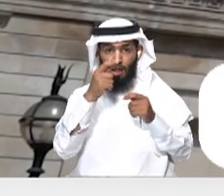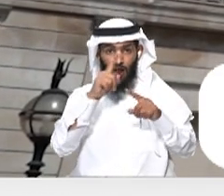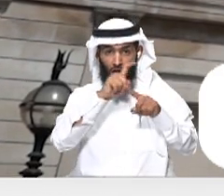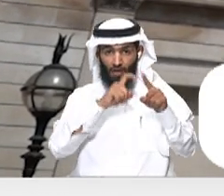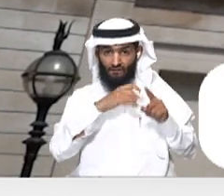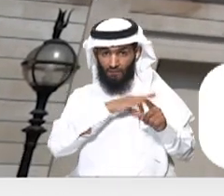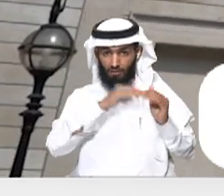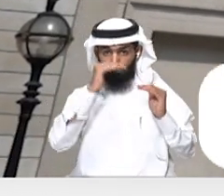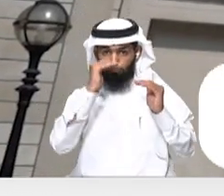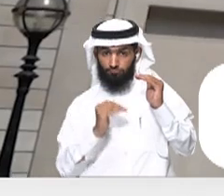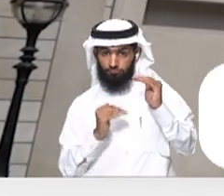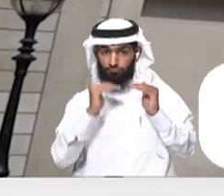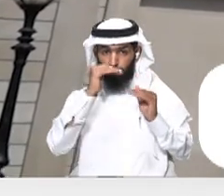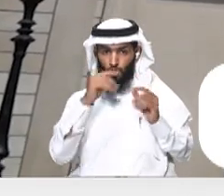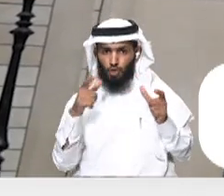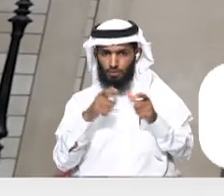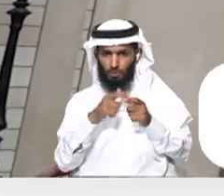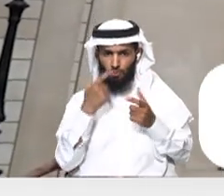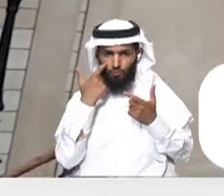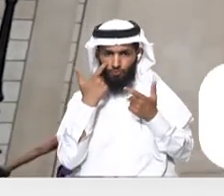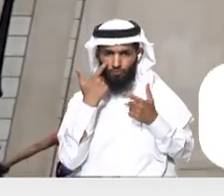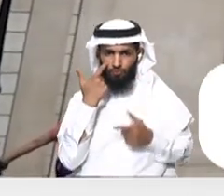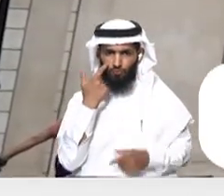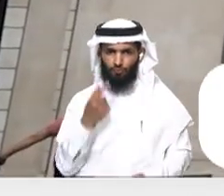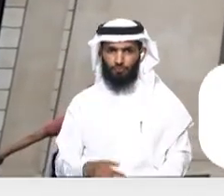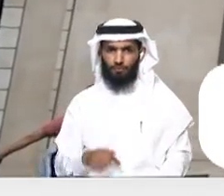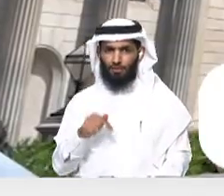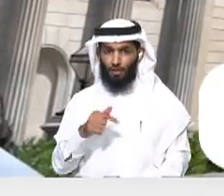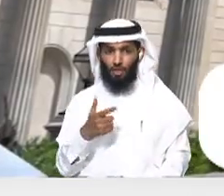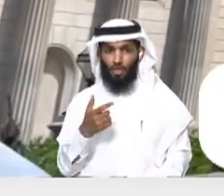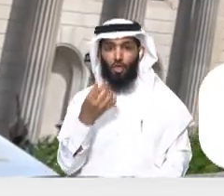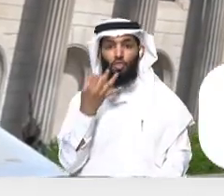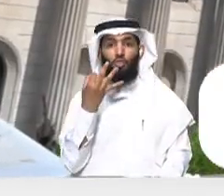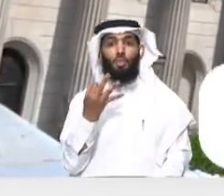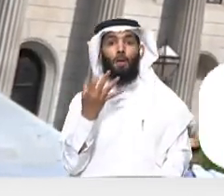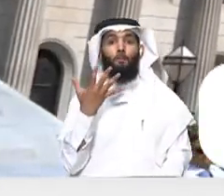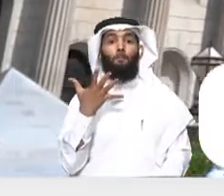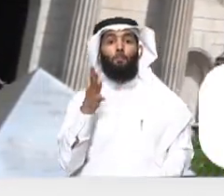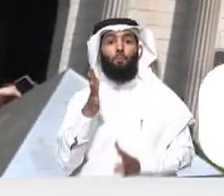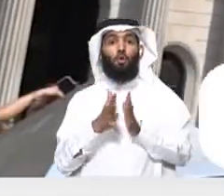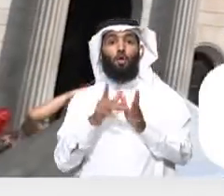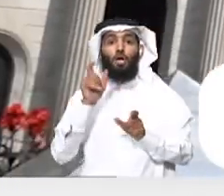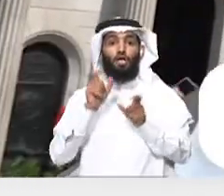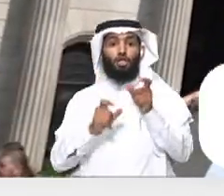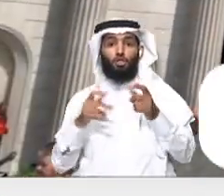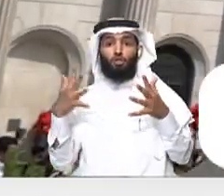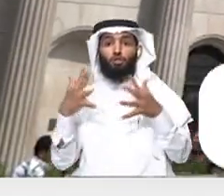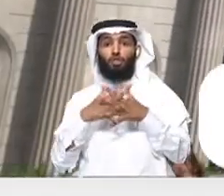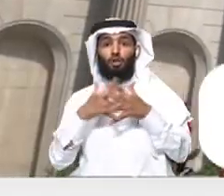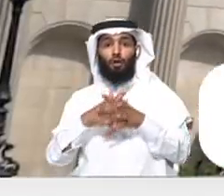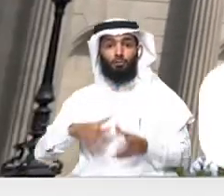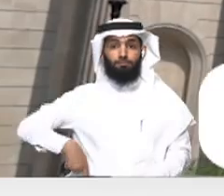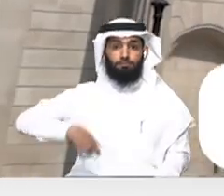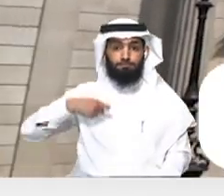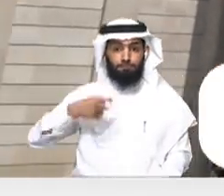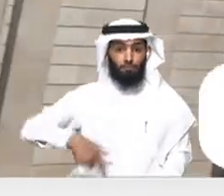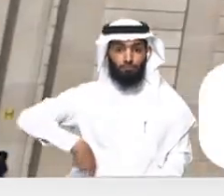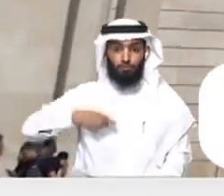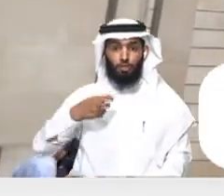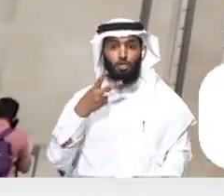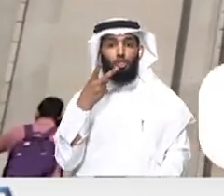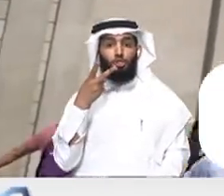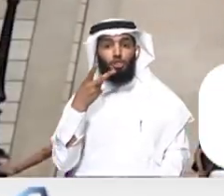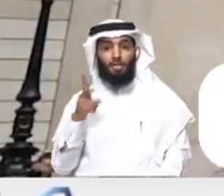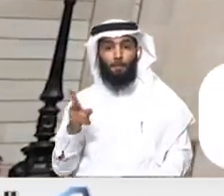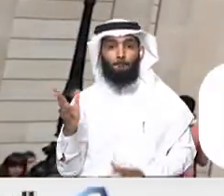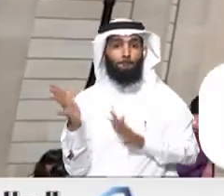القرار الذي أنهى معاناة أكثر من 3 ملايين بريطاني ومئات الشركات الذين دفعوا أكثر من 20 مليار جنيه